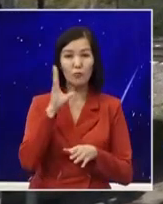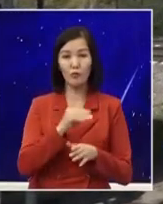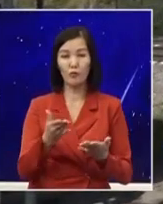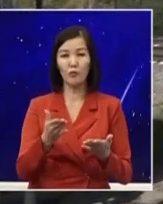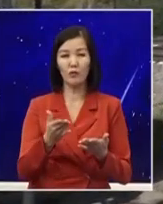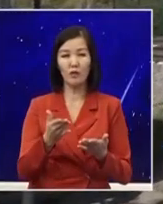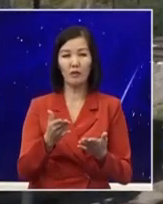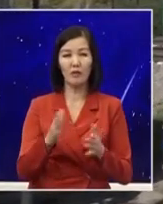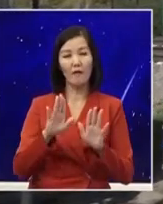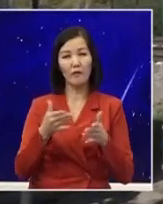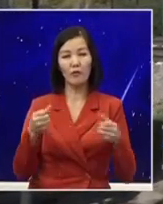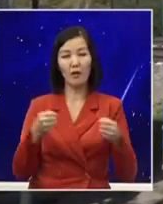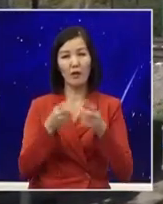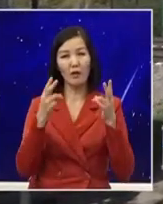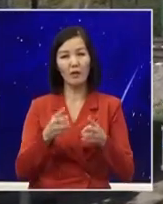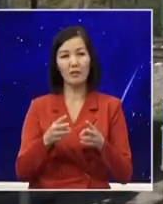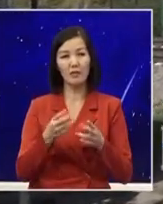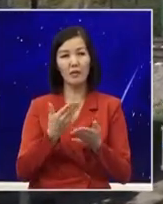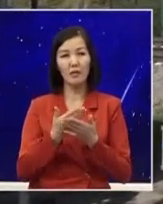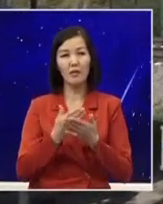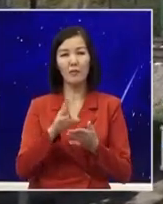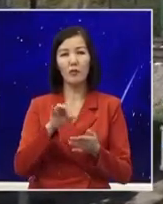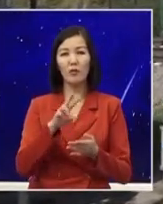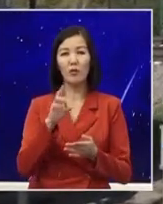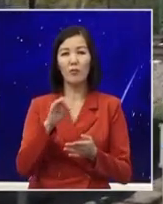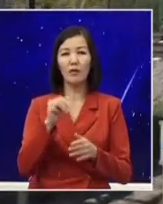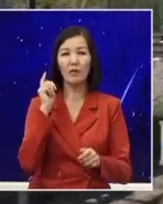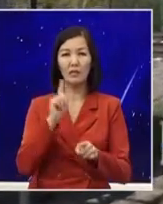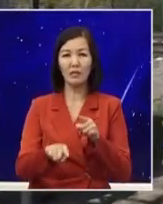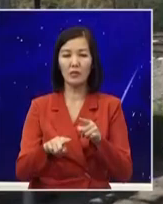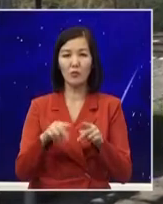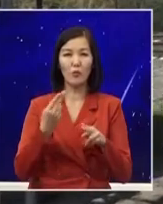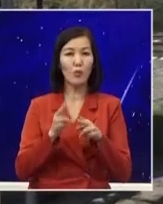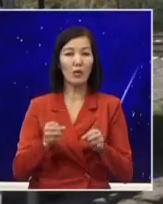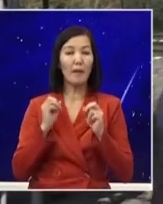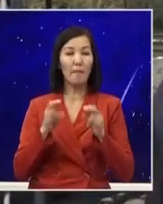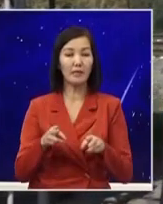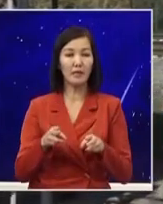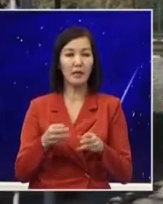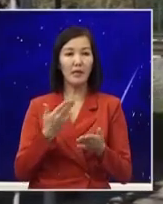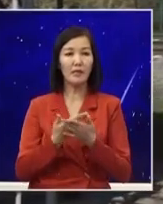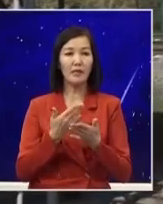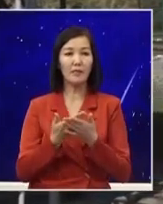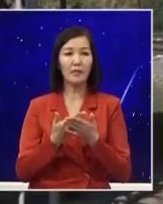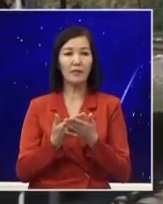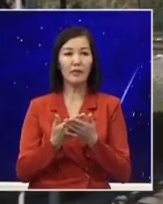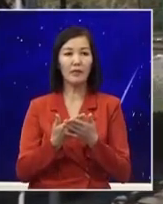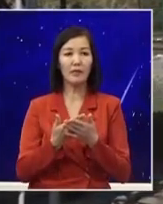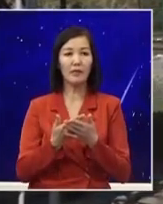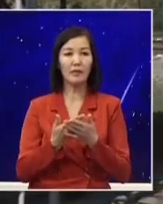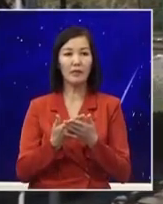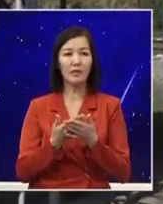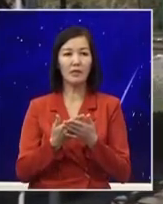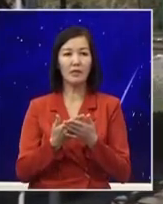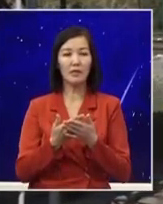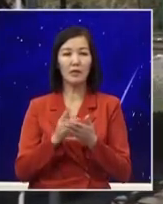ол. Если андай тулпар деген скоростной поездар келсе, ол өте опасно. Например, мына жерге